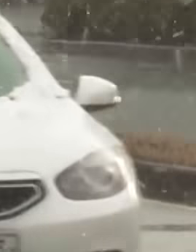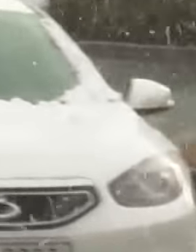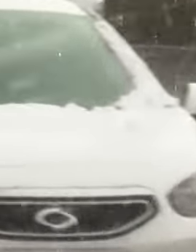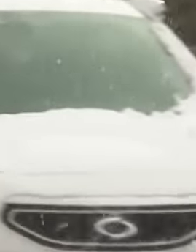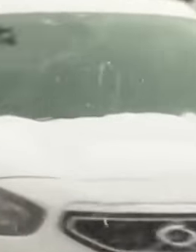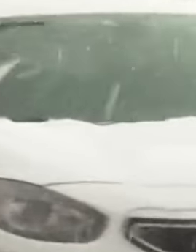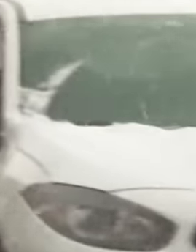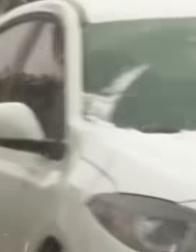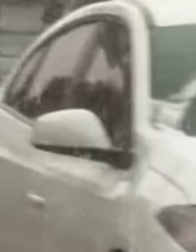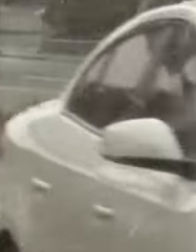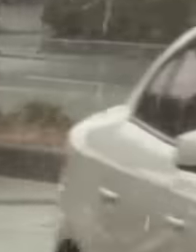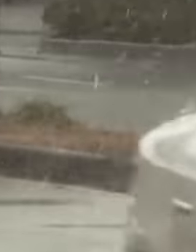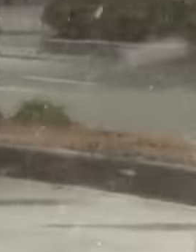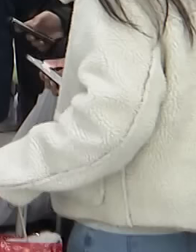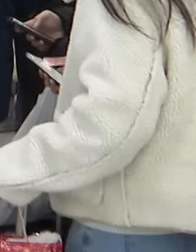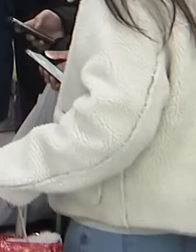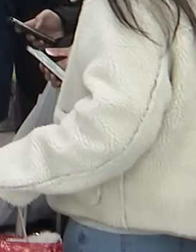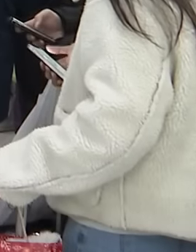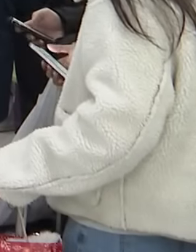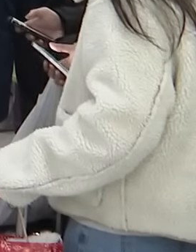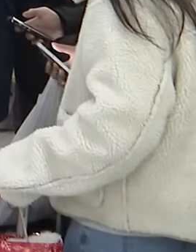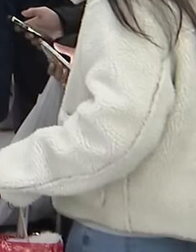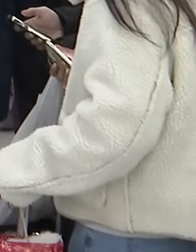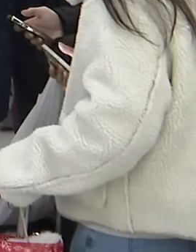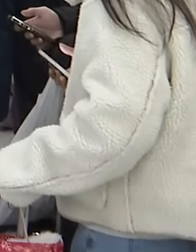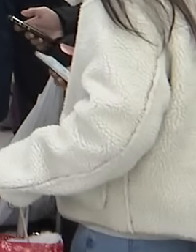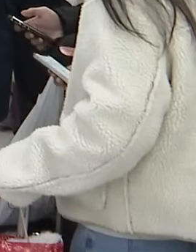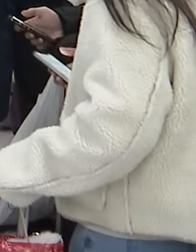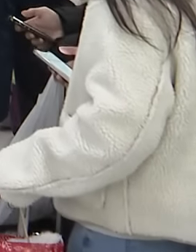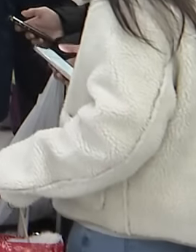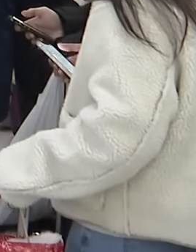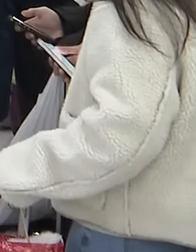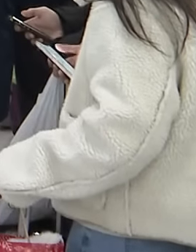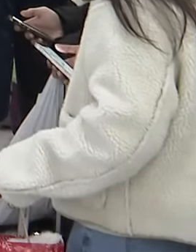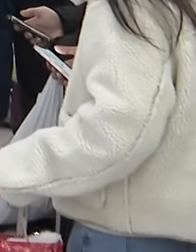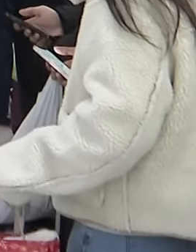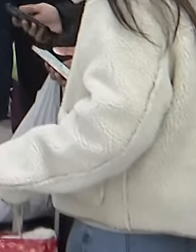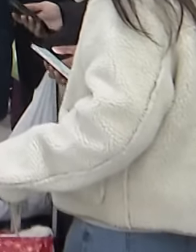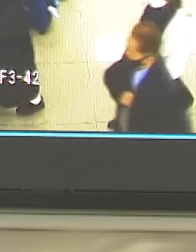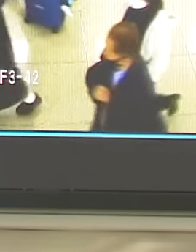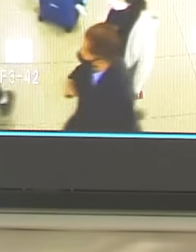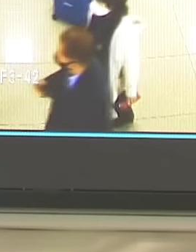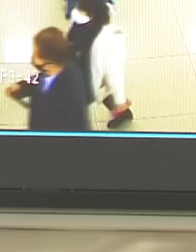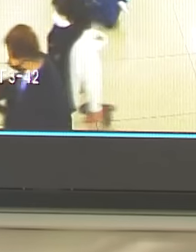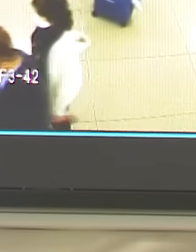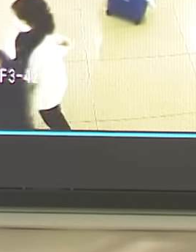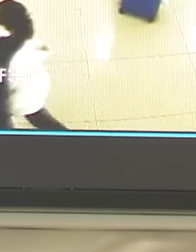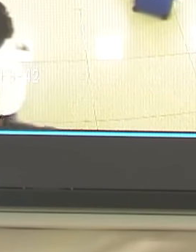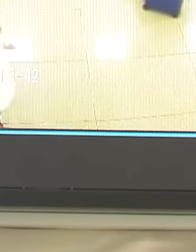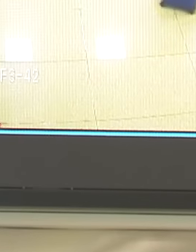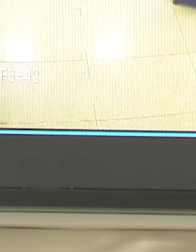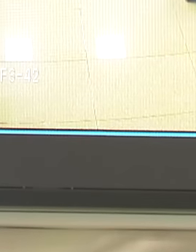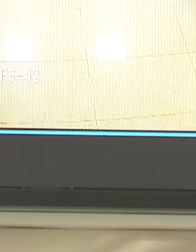쌓인 눈은 많이 녹았지만 휴일이 끝나고 제주도를 빠져나가려는 사람들은 큰